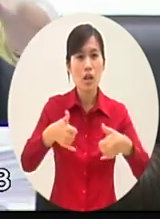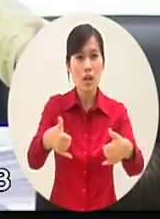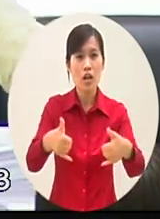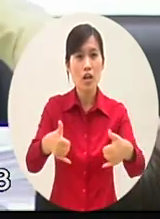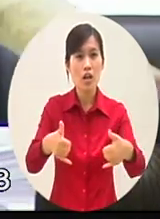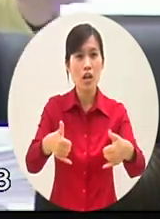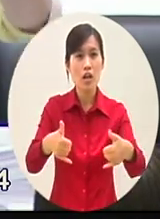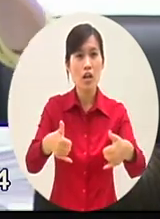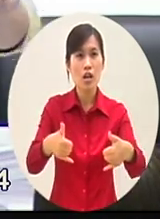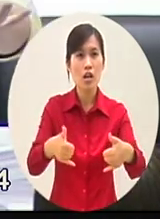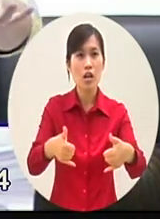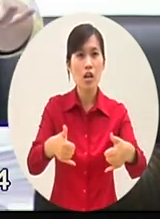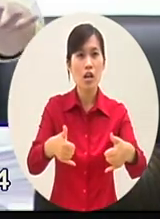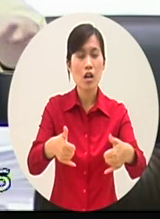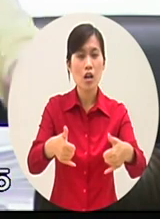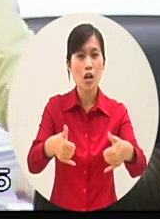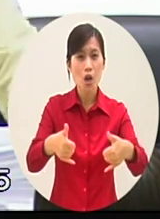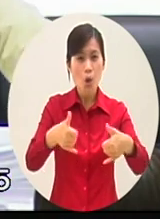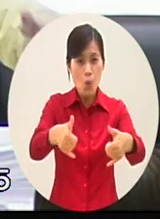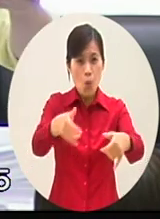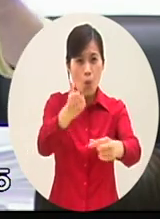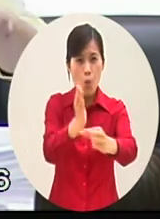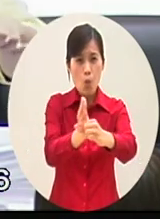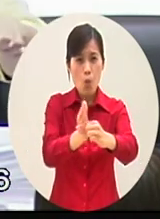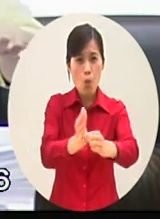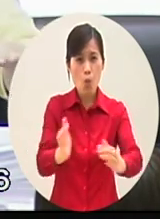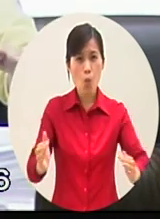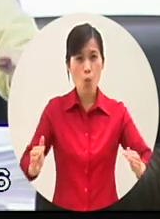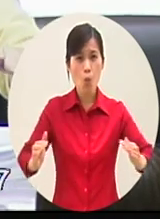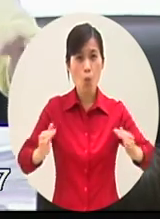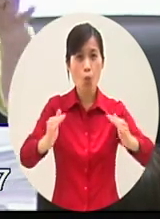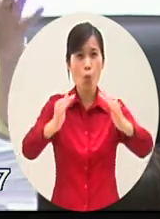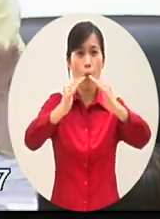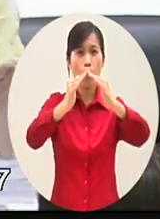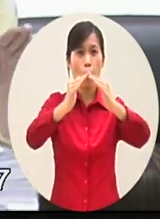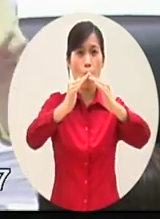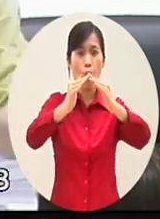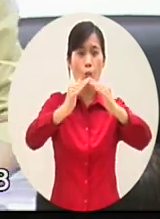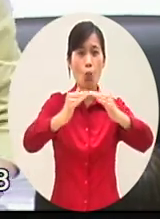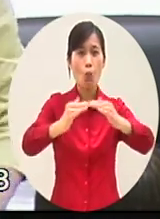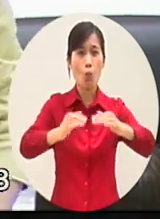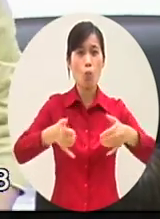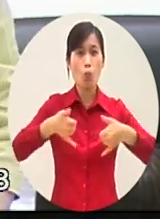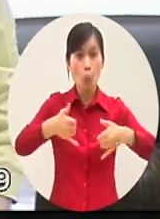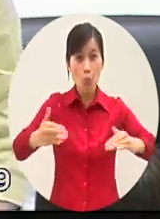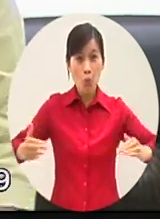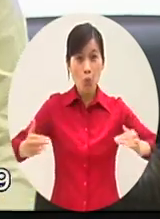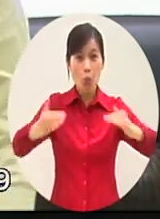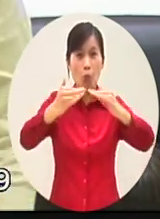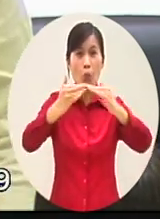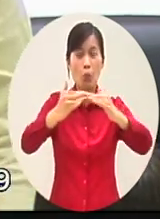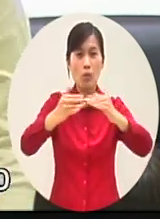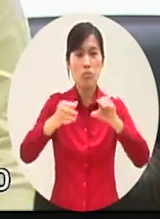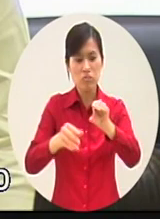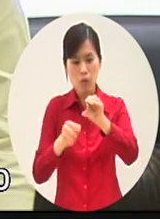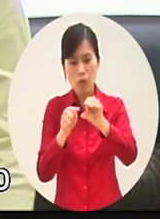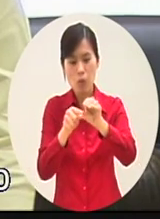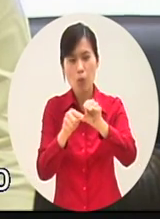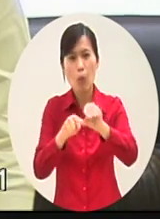啦，都已经凸成这么高了，我看很多人的底盘哦都已经损坏了。那啊，这一条大碑